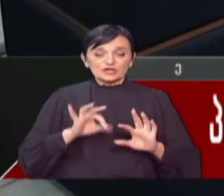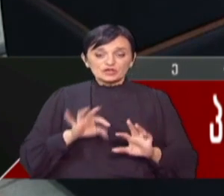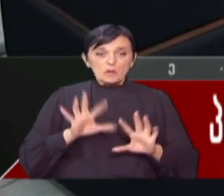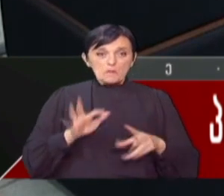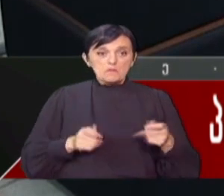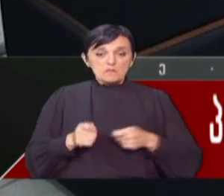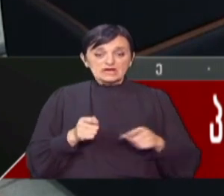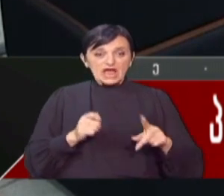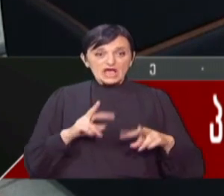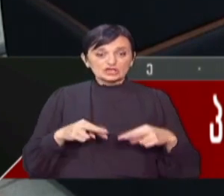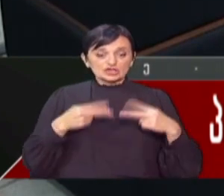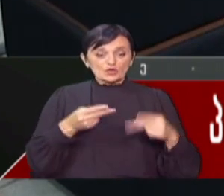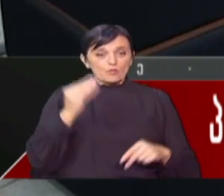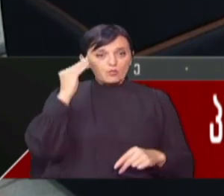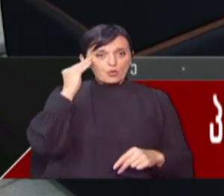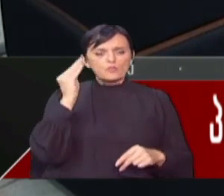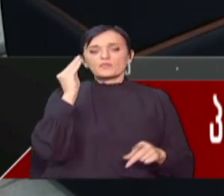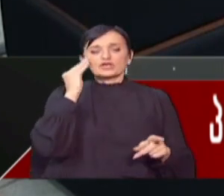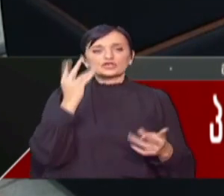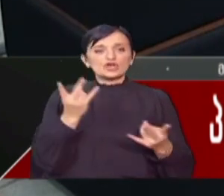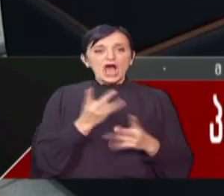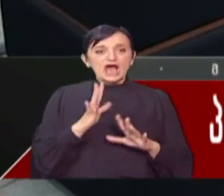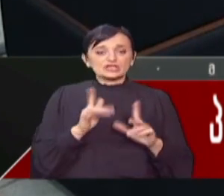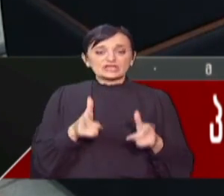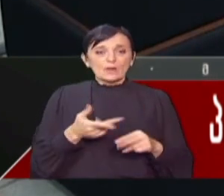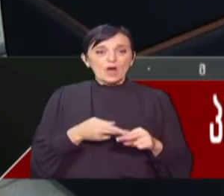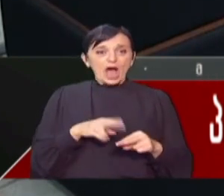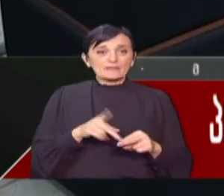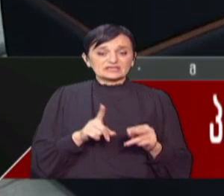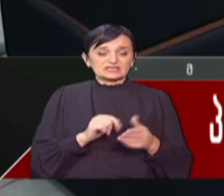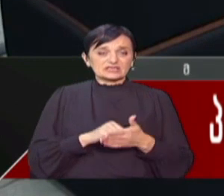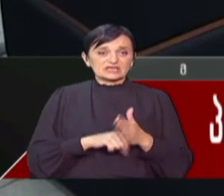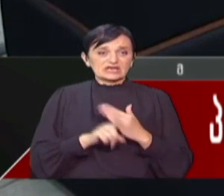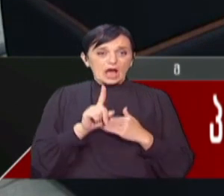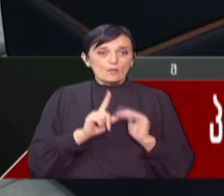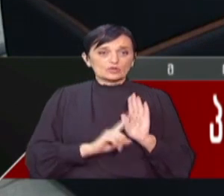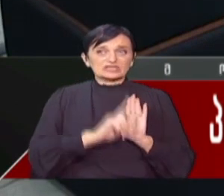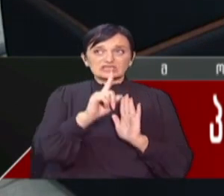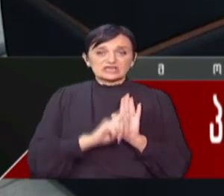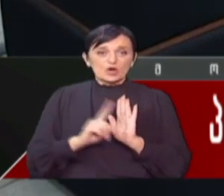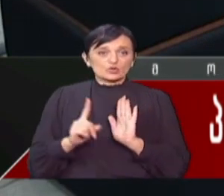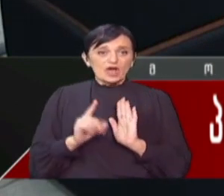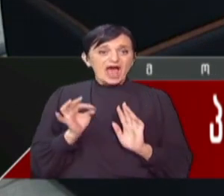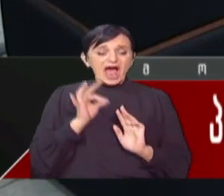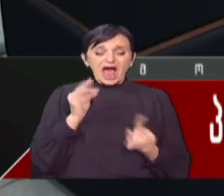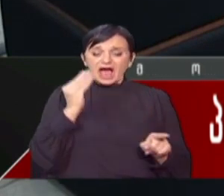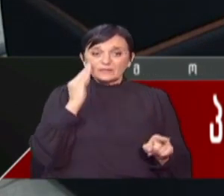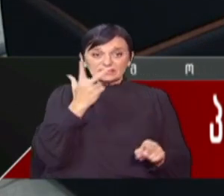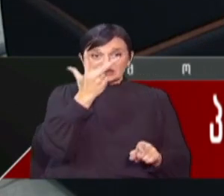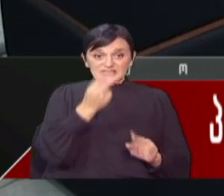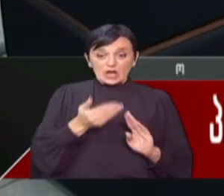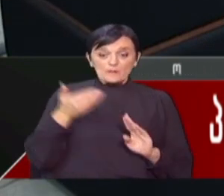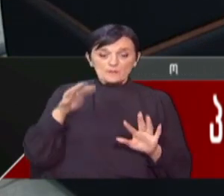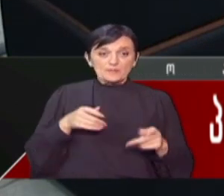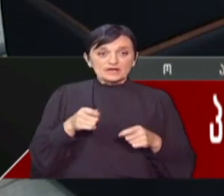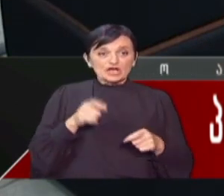პრეზიდენტმა შეიცვალა პოზიცია, მიაჩნდა, რომ აღარ ჭირდებოდა თანხმობა და ამის გამო დაიწყო სიარული. არაფერი არ მიაჩნდა. სამი დღის წინ პრეზიდენტმა